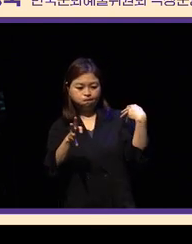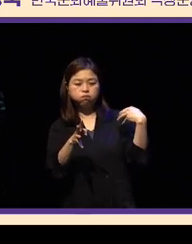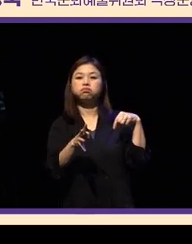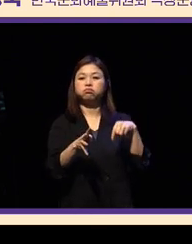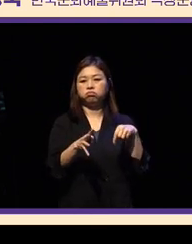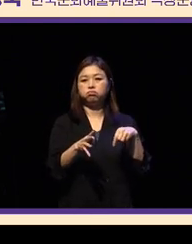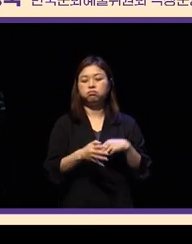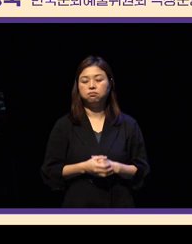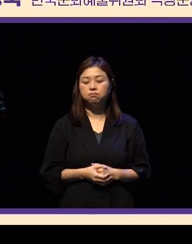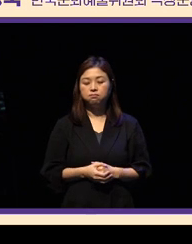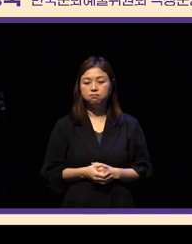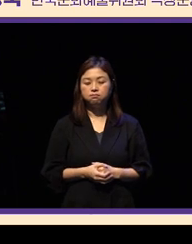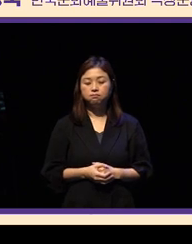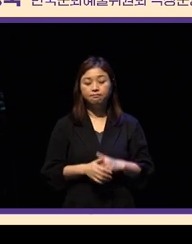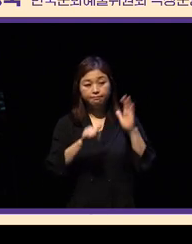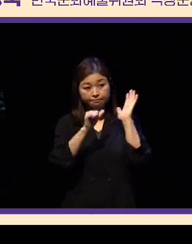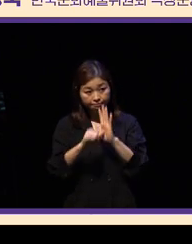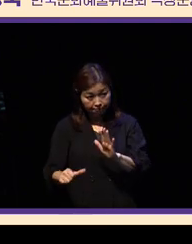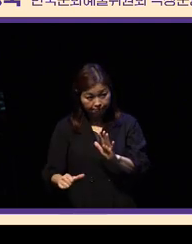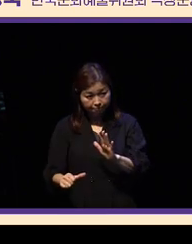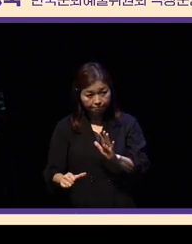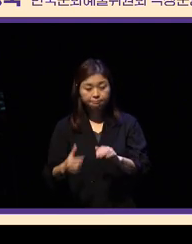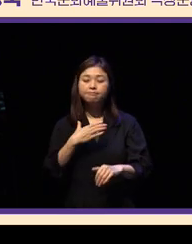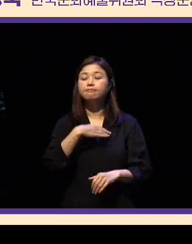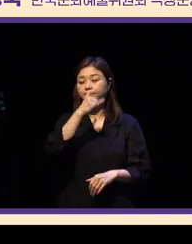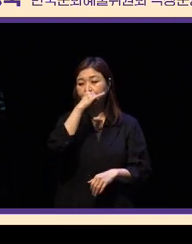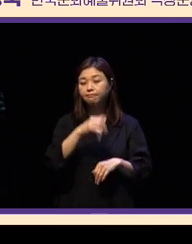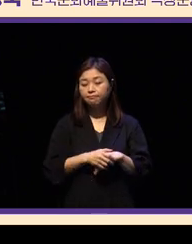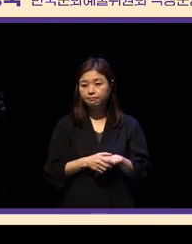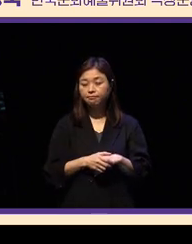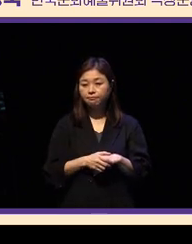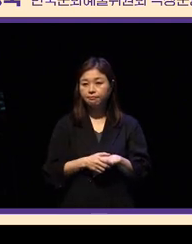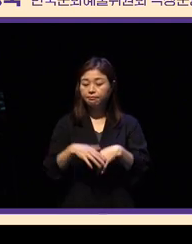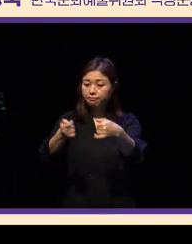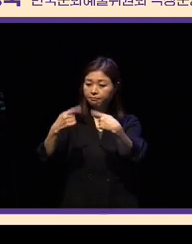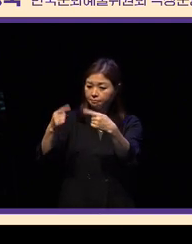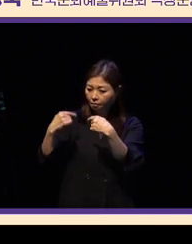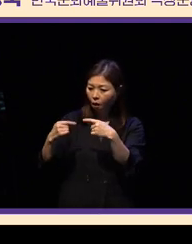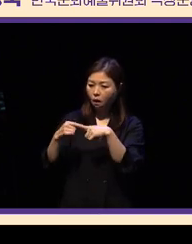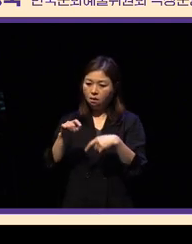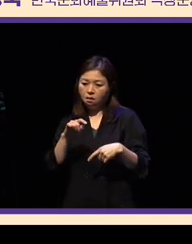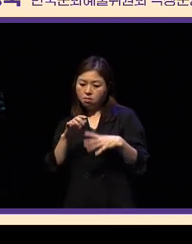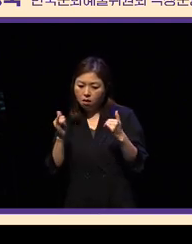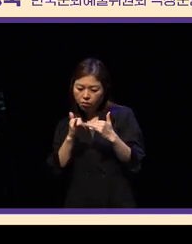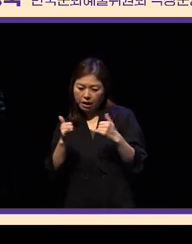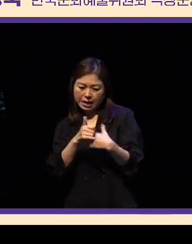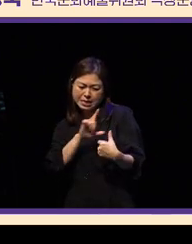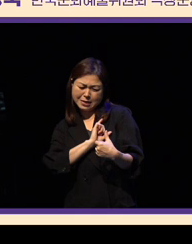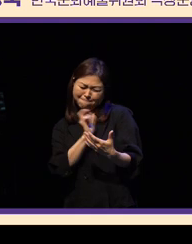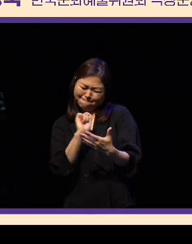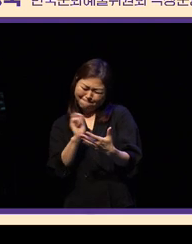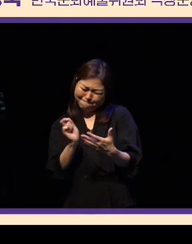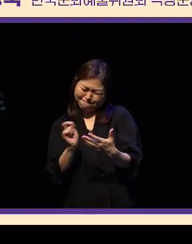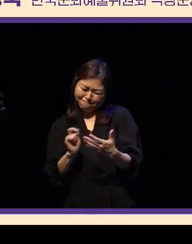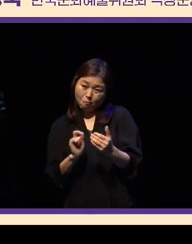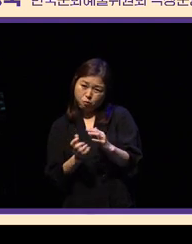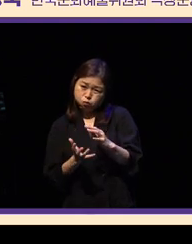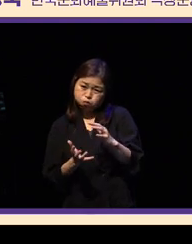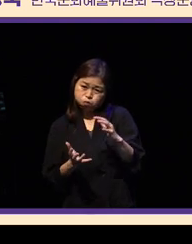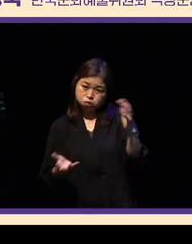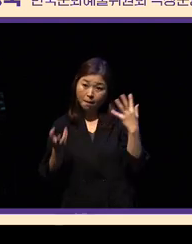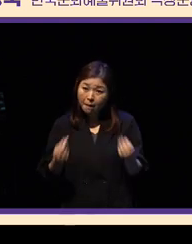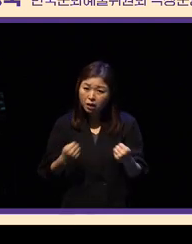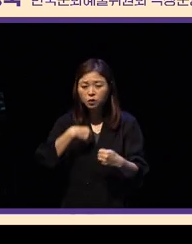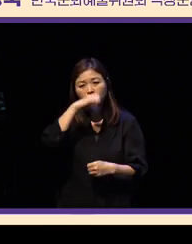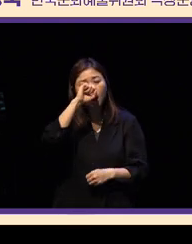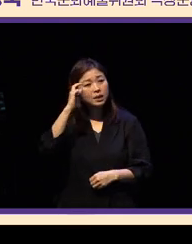처리됩니다. 그리고 과거에 핵심 창작진들을 많이 써내시면 좋다, 좋지 않을까라고 해서